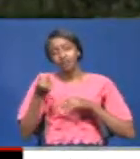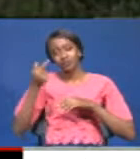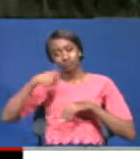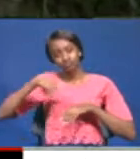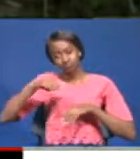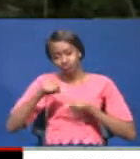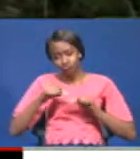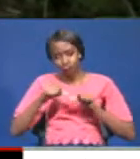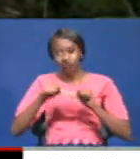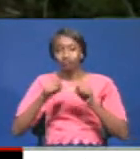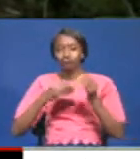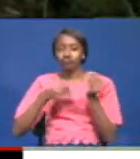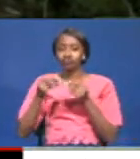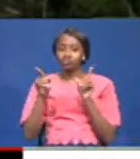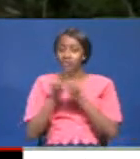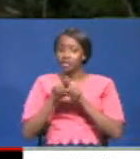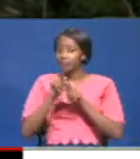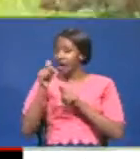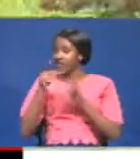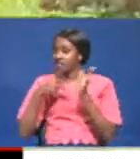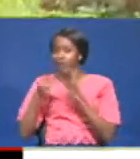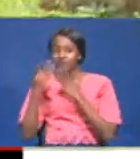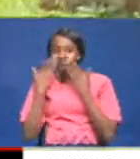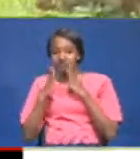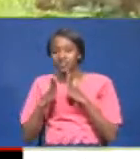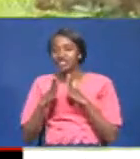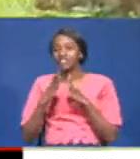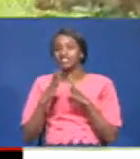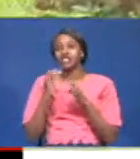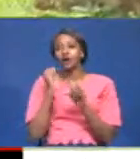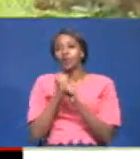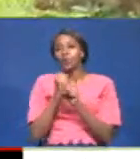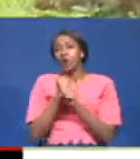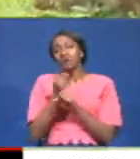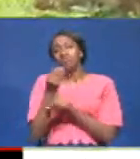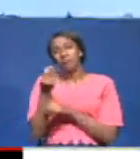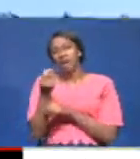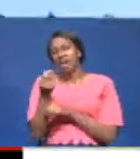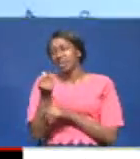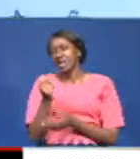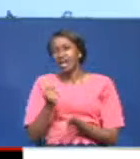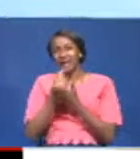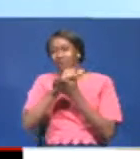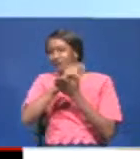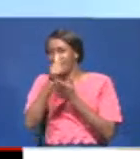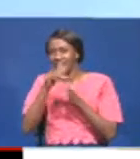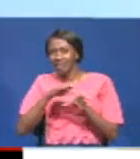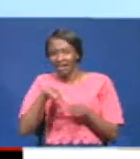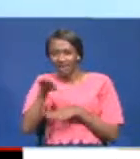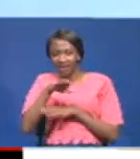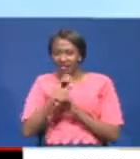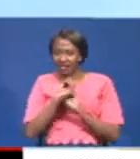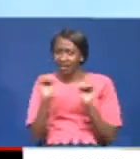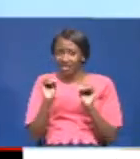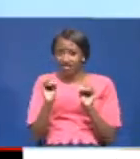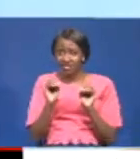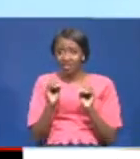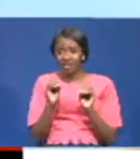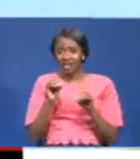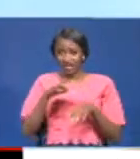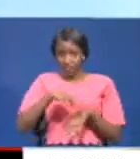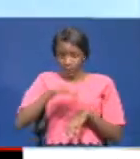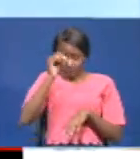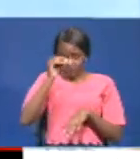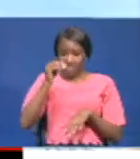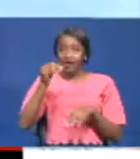Wale ambao tayari wamelipwa wanasema pesa walizopatiwa hazitoshi kuwawezesha kuhamia kwingine. Eka yangu moja chukuliwa hapo mbele nilipwa 600,500